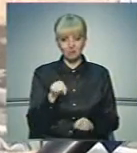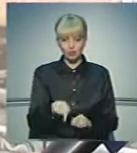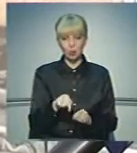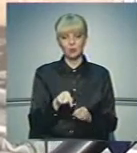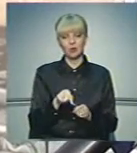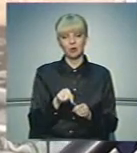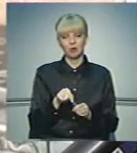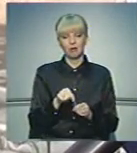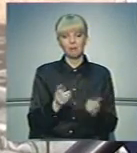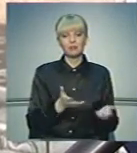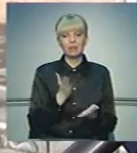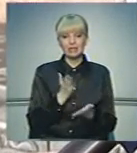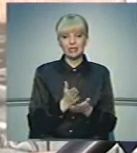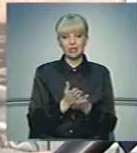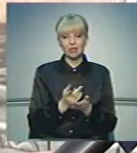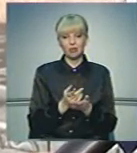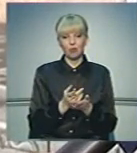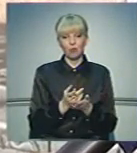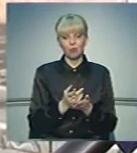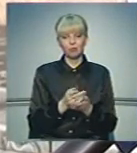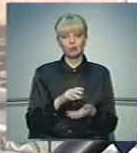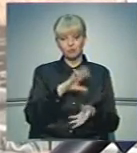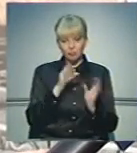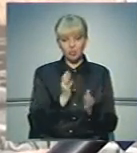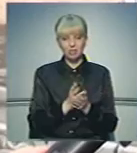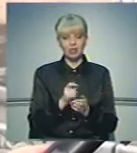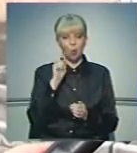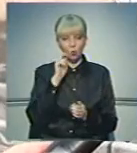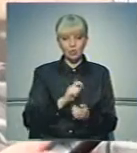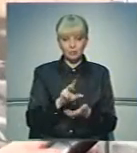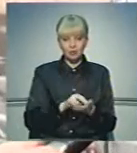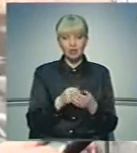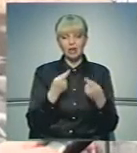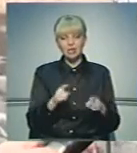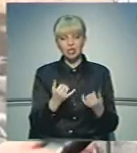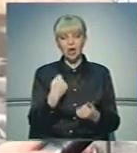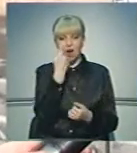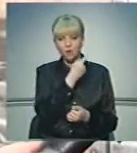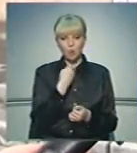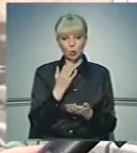жанрі, які є зразковими для цілої України. Так? Вже нині якісь інші автори